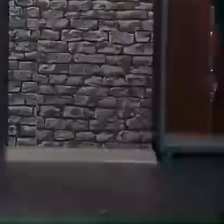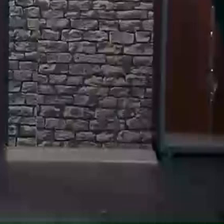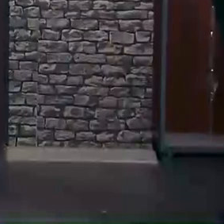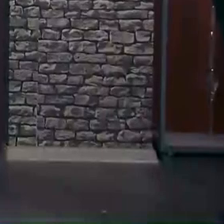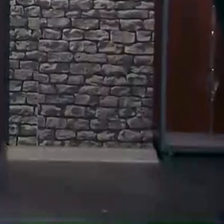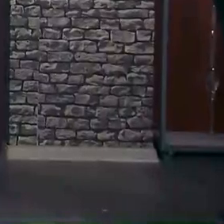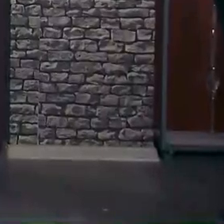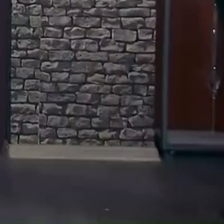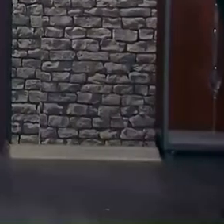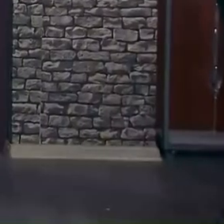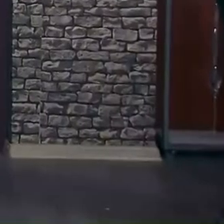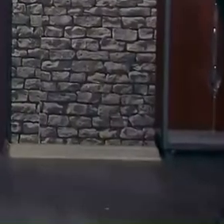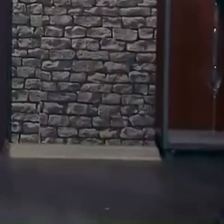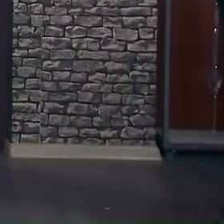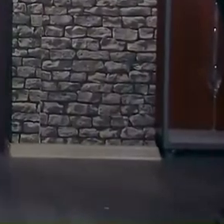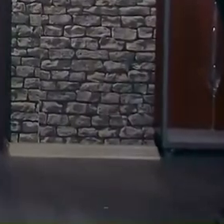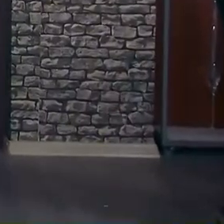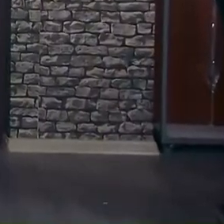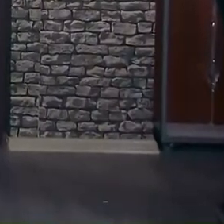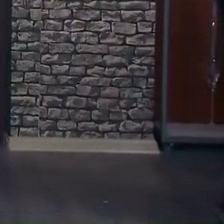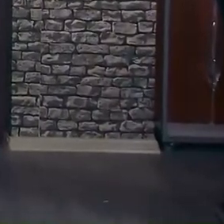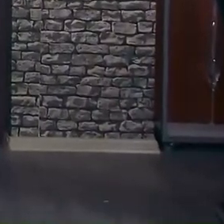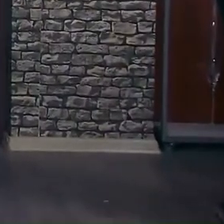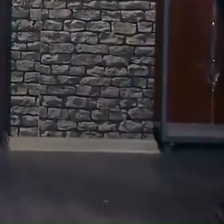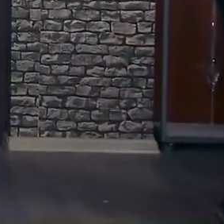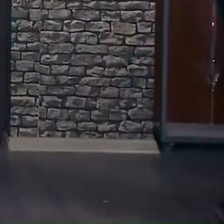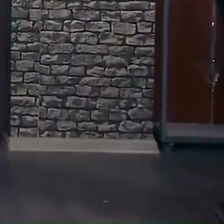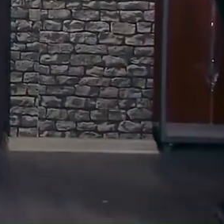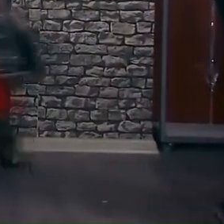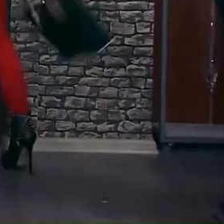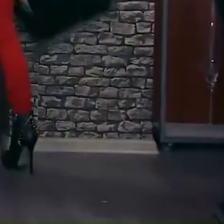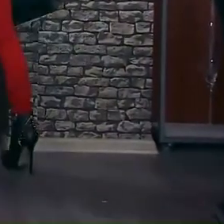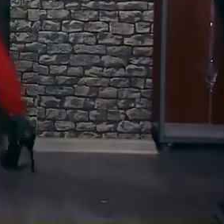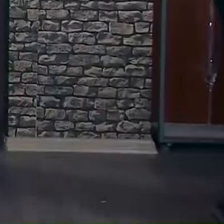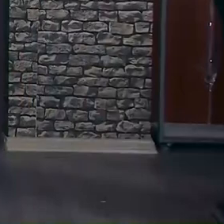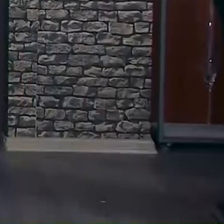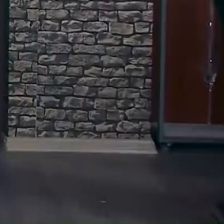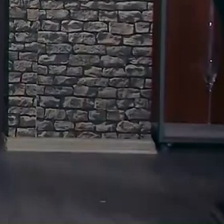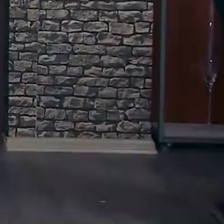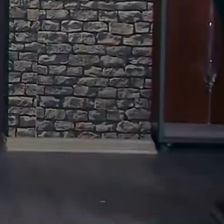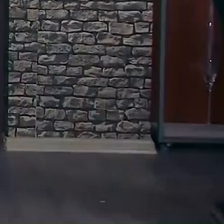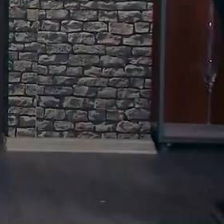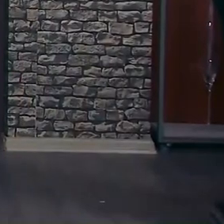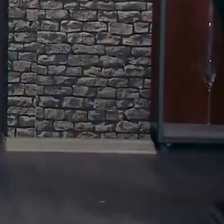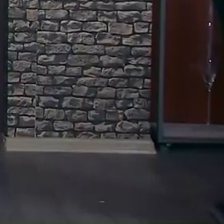ediyor. Kapıdan çıkmadan önce dönüp son bir kez daha baktı Sarp'a. Sonra kapıyı çekip çıktı.